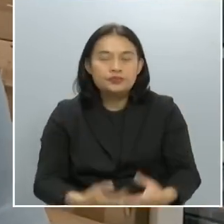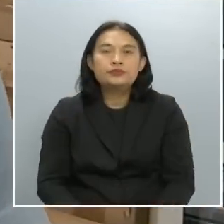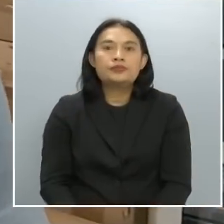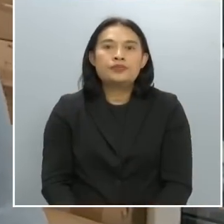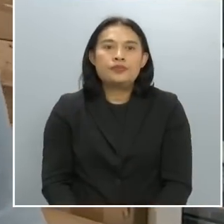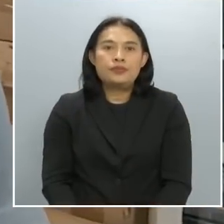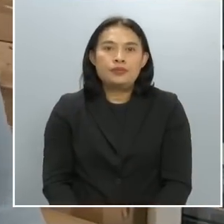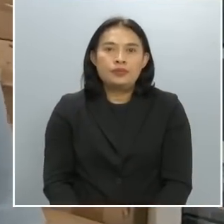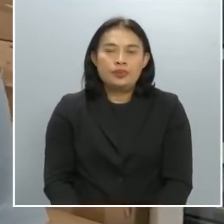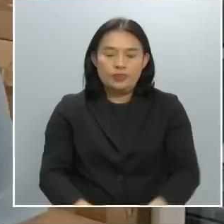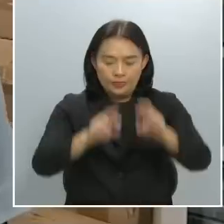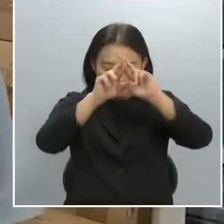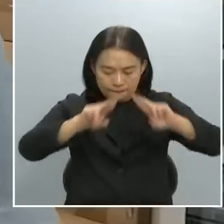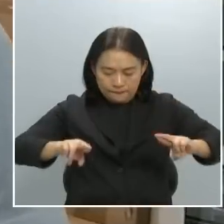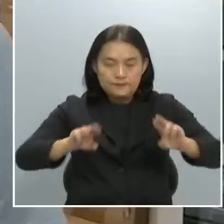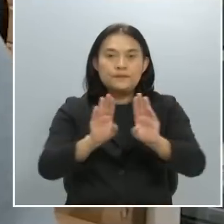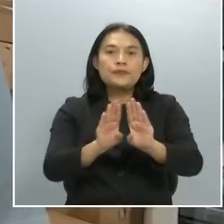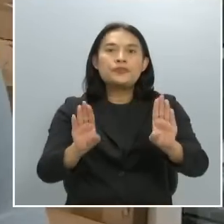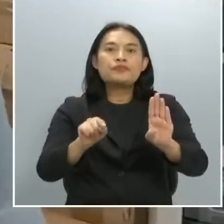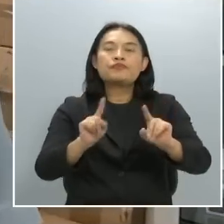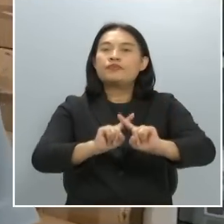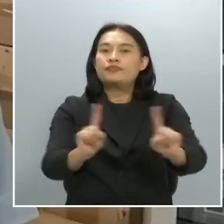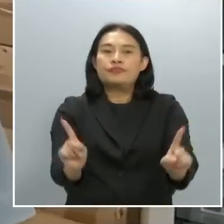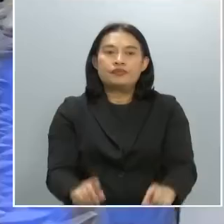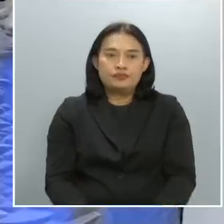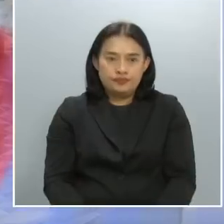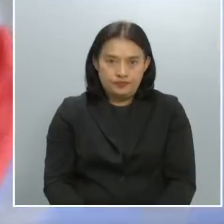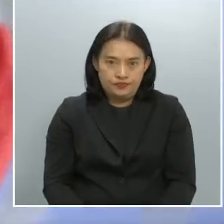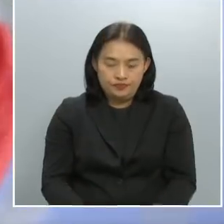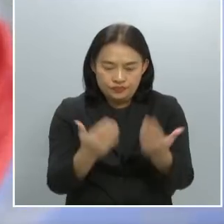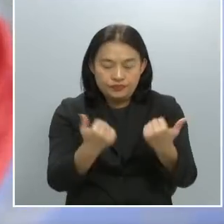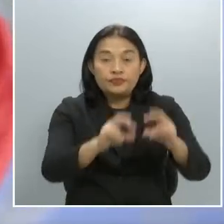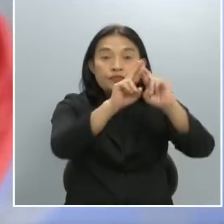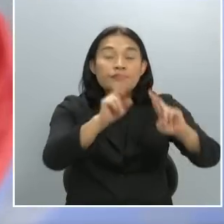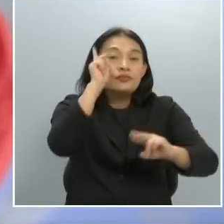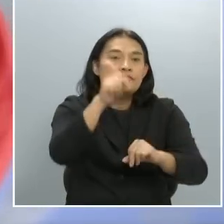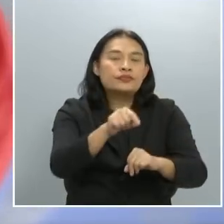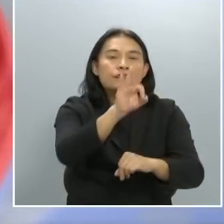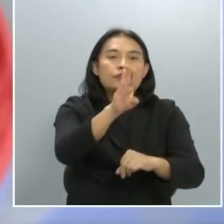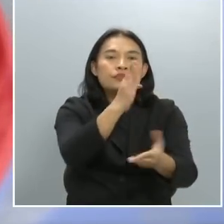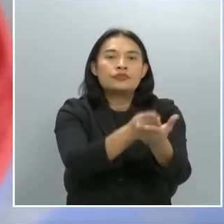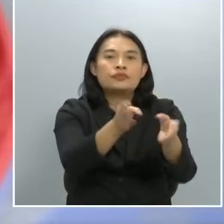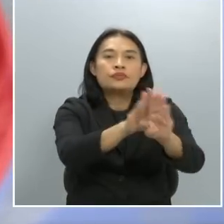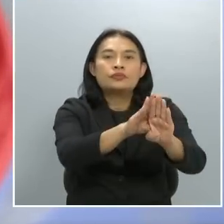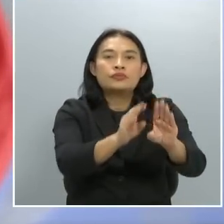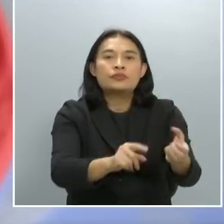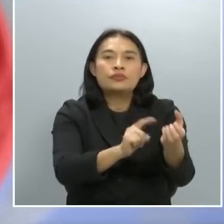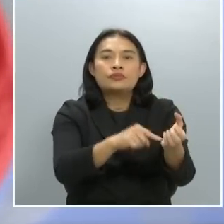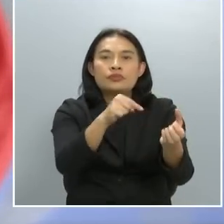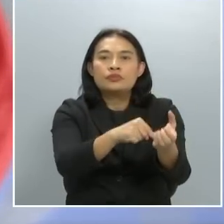นี่คนละร้านกันนะคะร้านที่เป็นข่าวตอนนี้ปิดโทรศัพท์ปิด Facebook ติดต่อไม่ได้ค่ะ